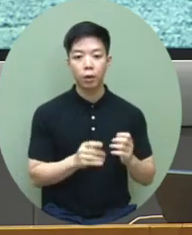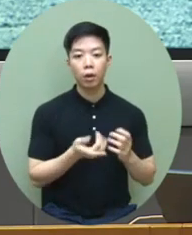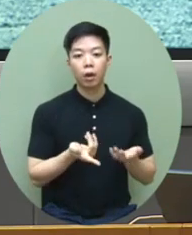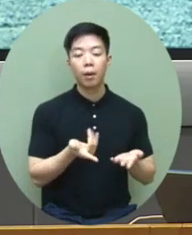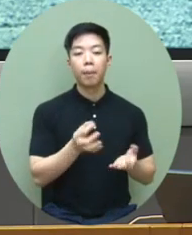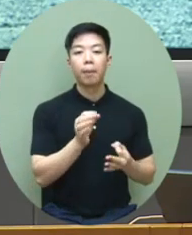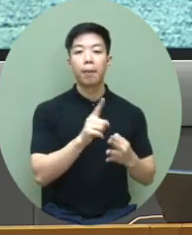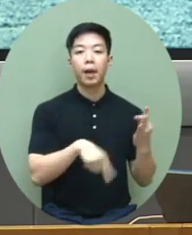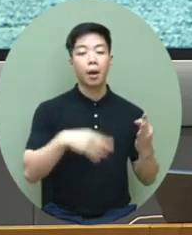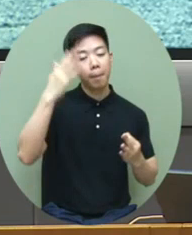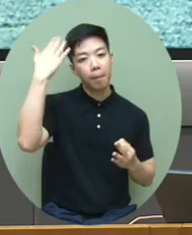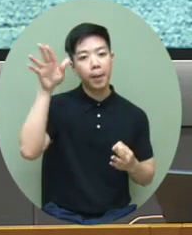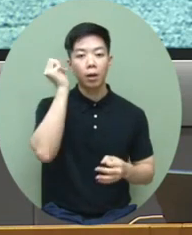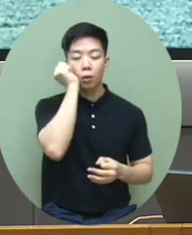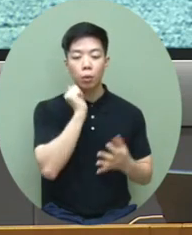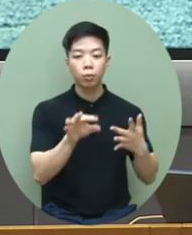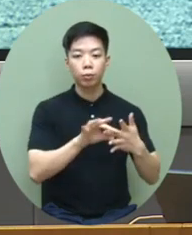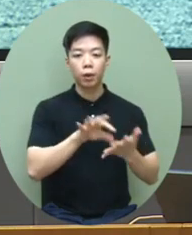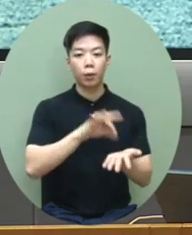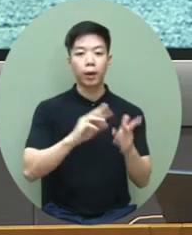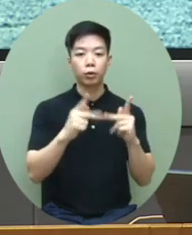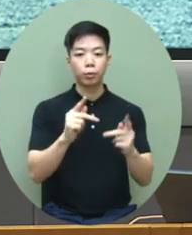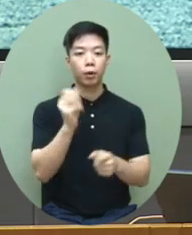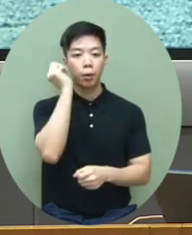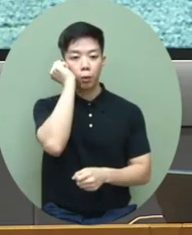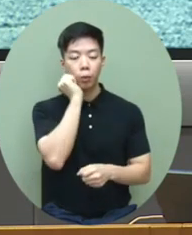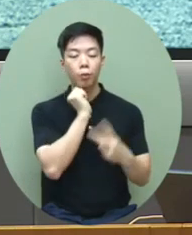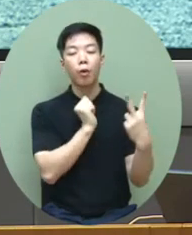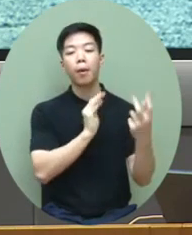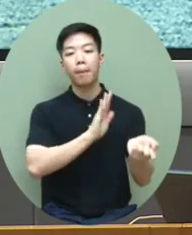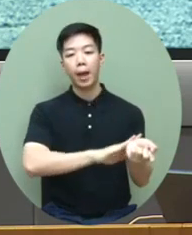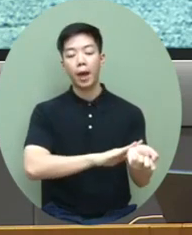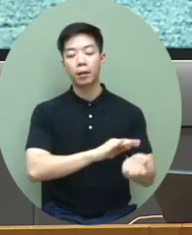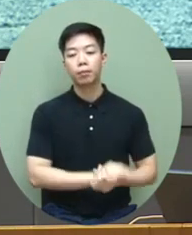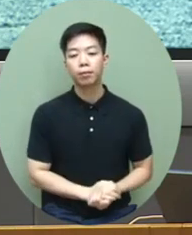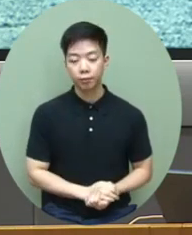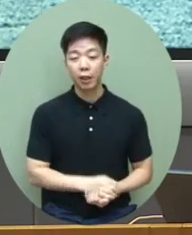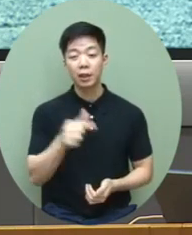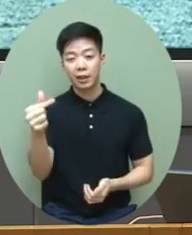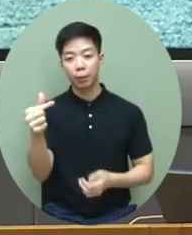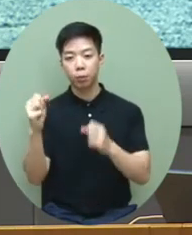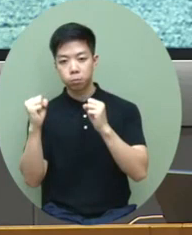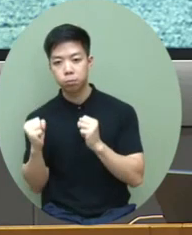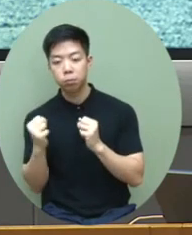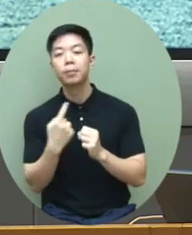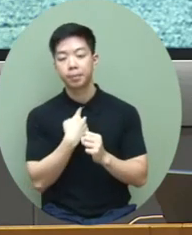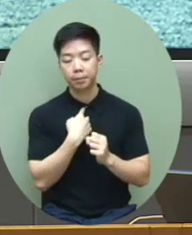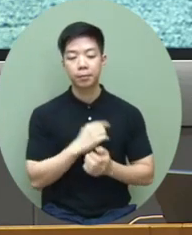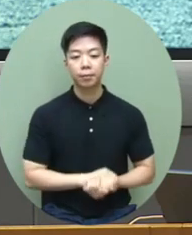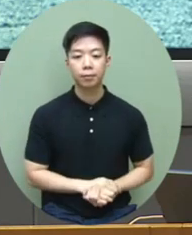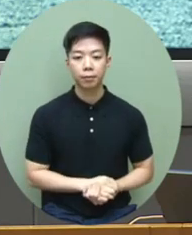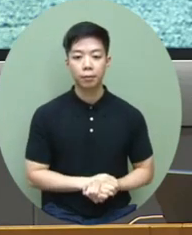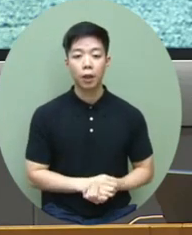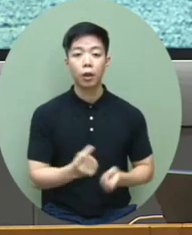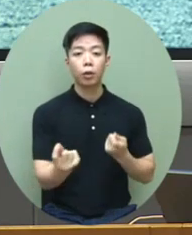在屯門就有兩個院友確診，有10位院友需要接受檢疫。鄰舍